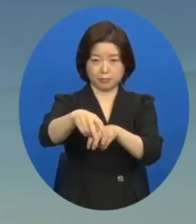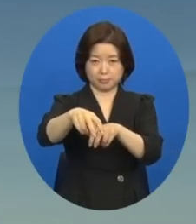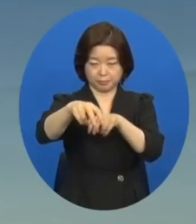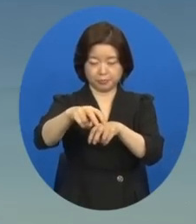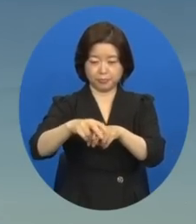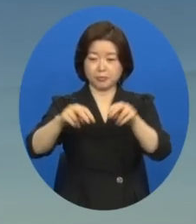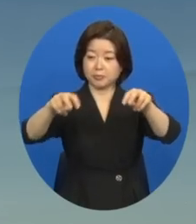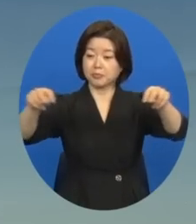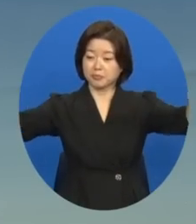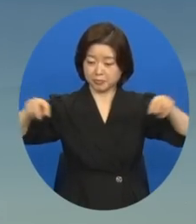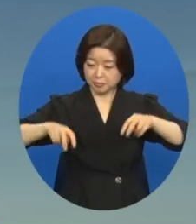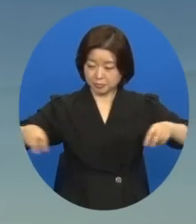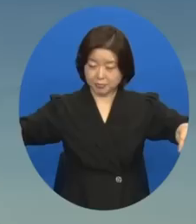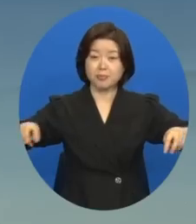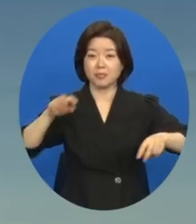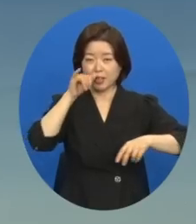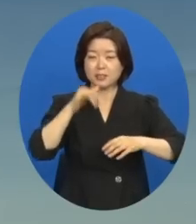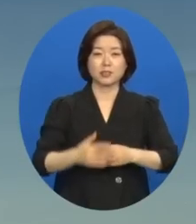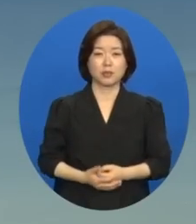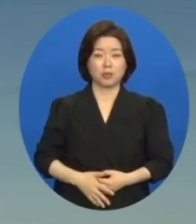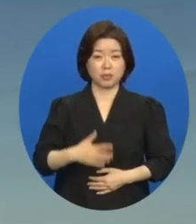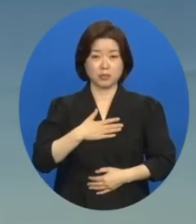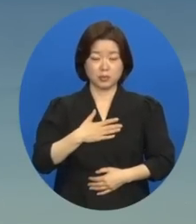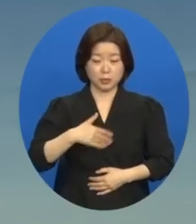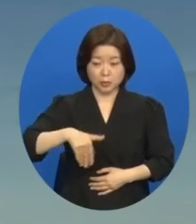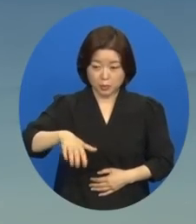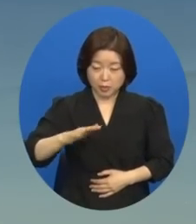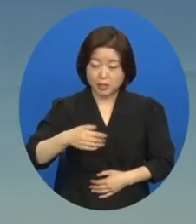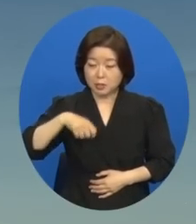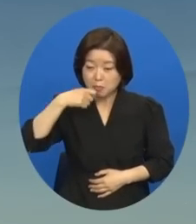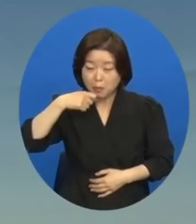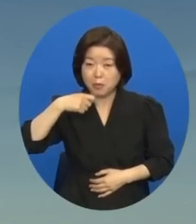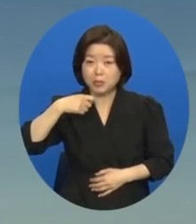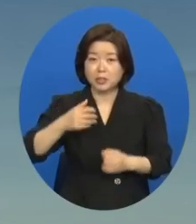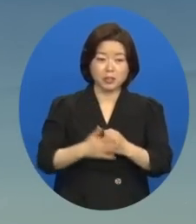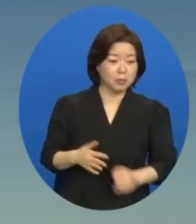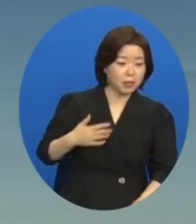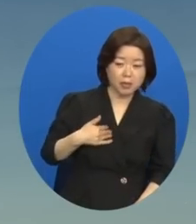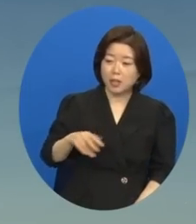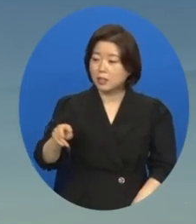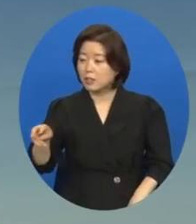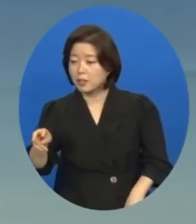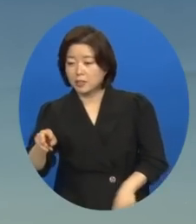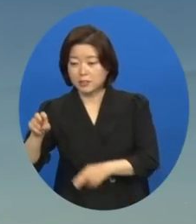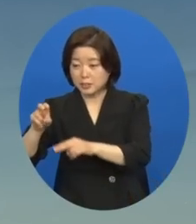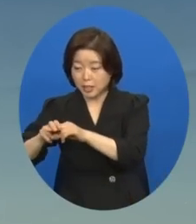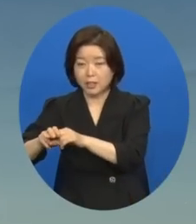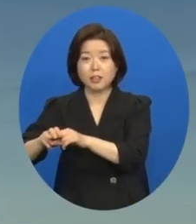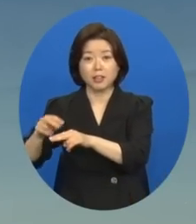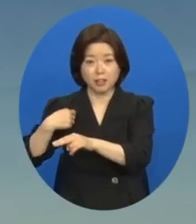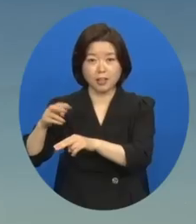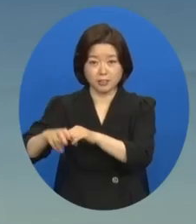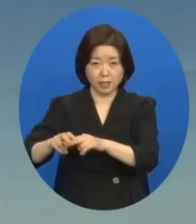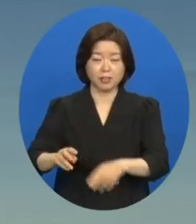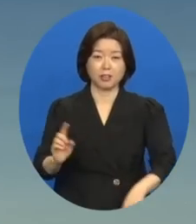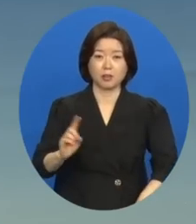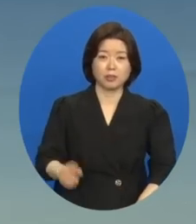자리가 배정되었습니다. 그래서 저도 가서 식사하는 자리니까 제 자리를 배정된 자리를 갔는데 제 자리가